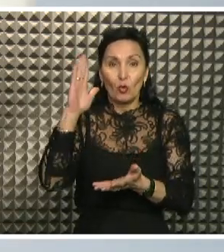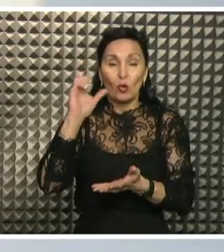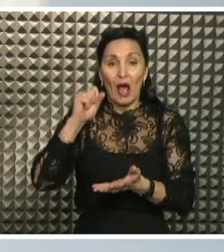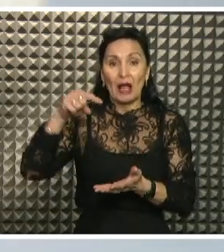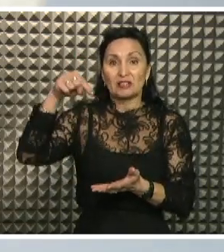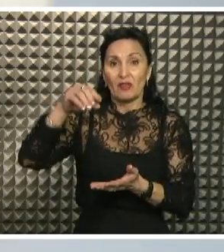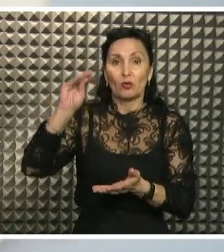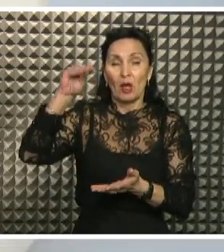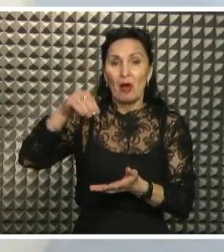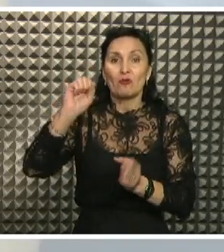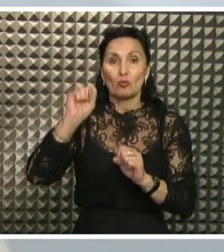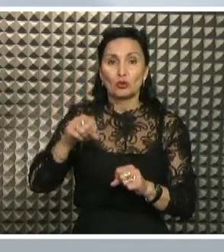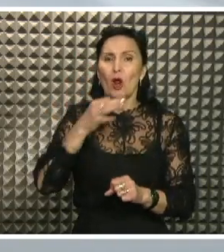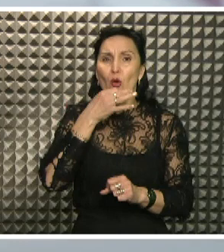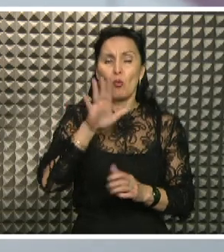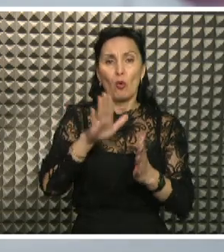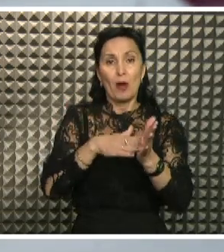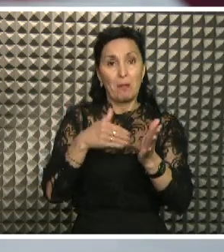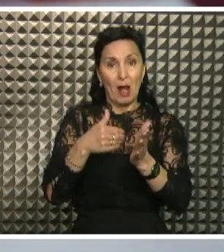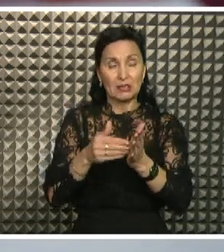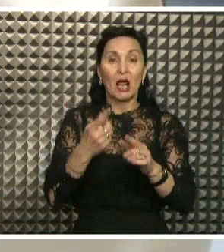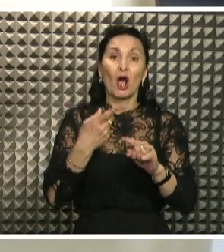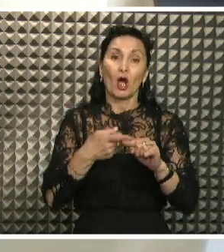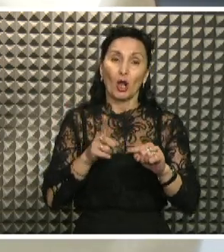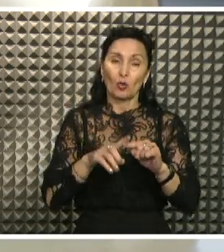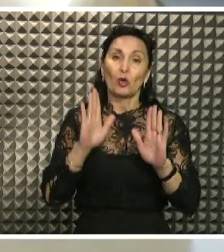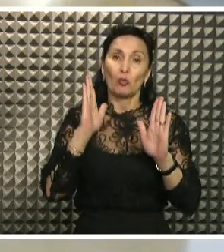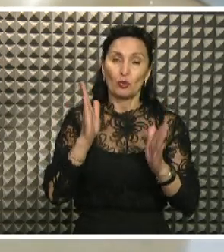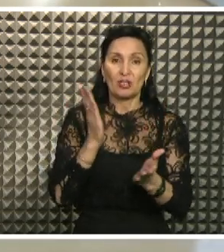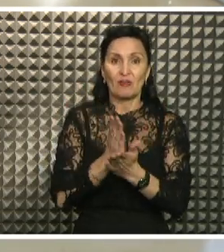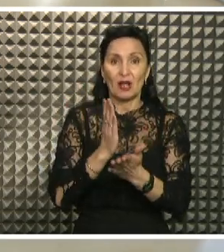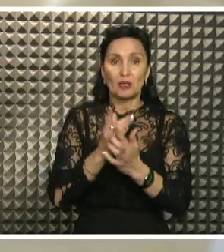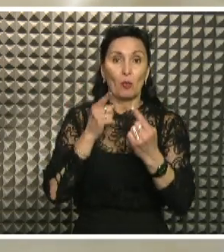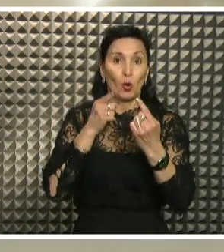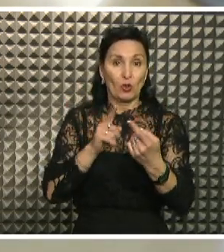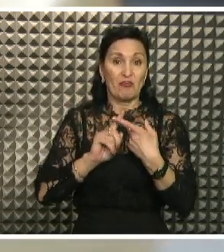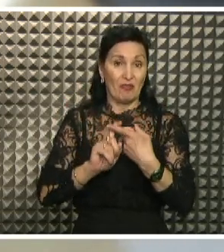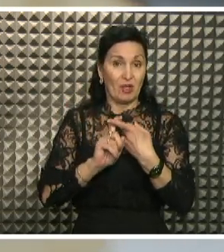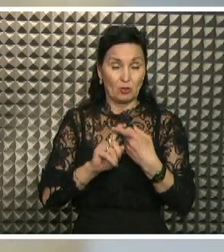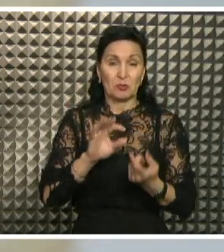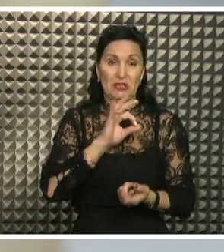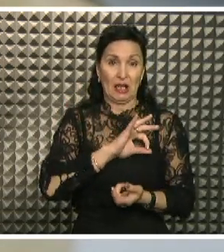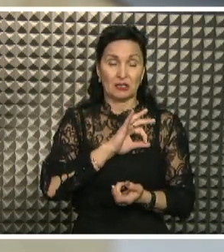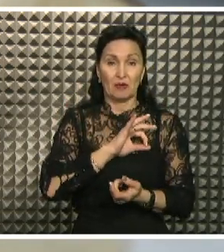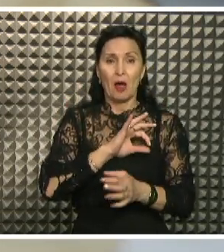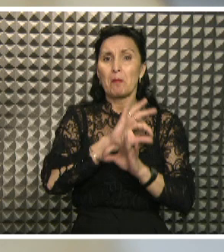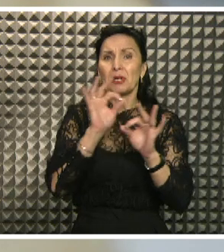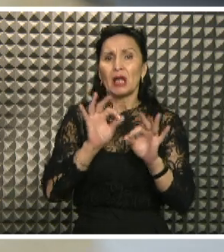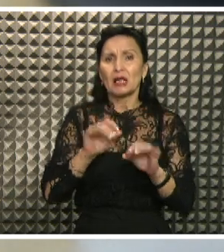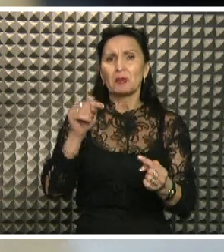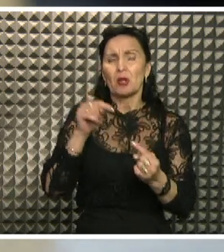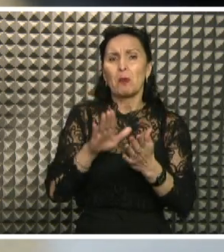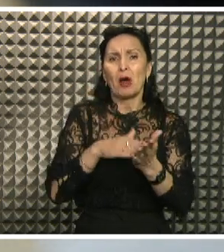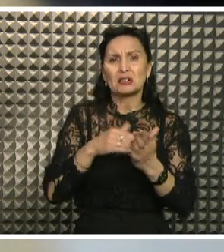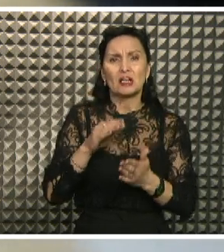можно добавить любое масло, которое будет являться противовирусным средством. Прекрасно здесь подойдет